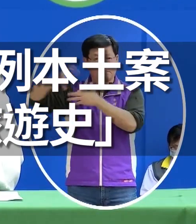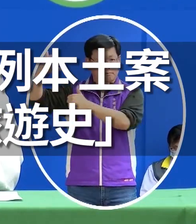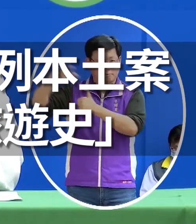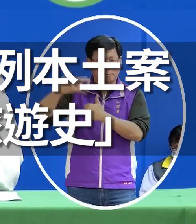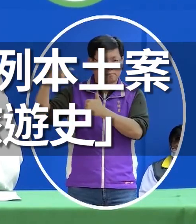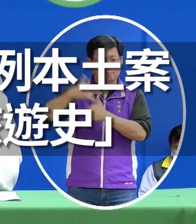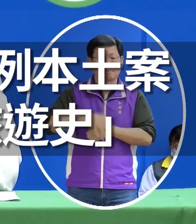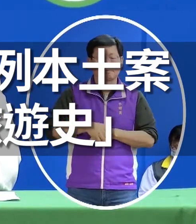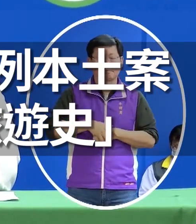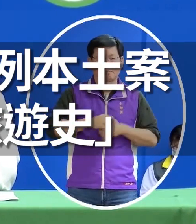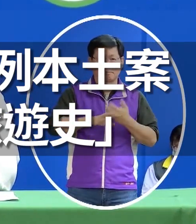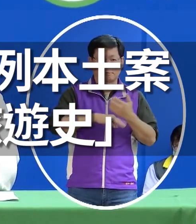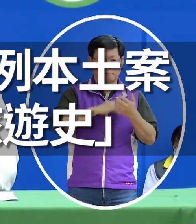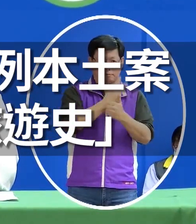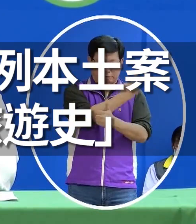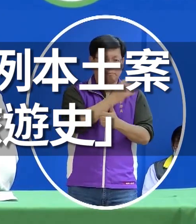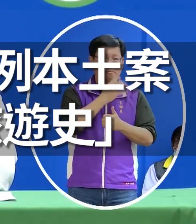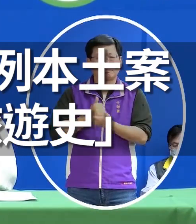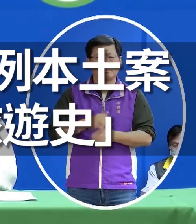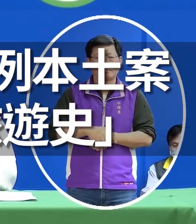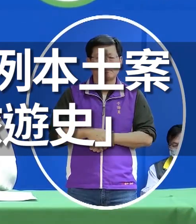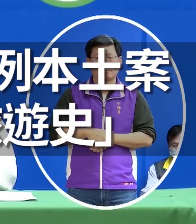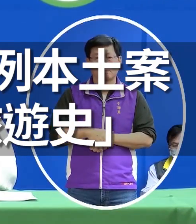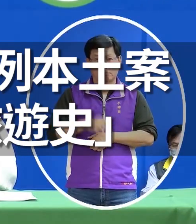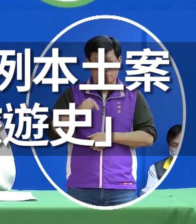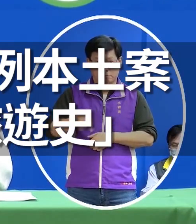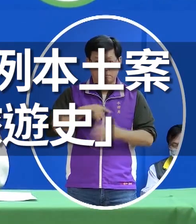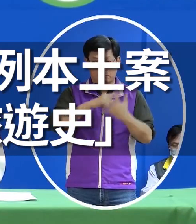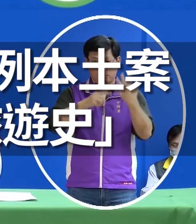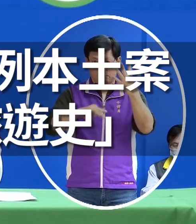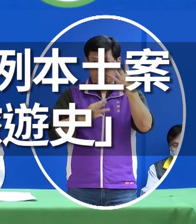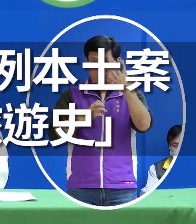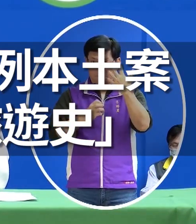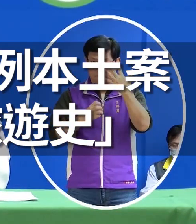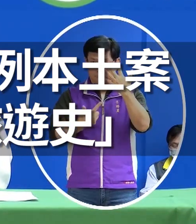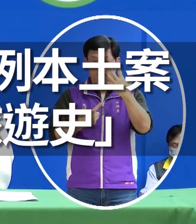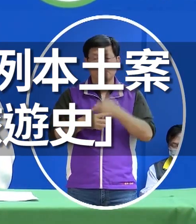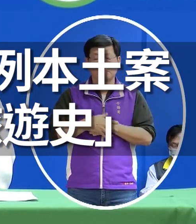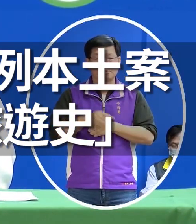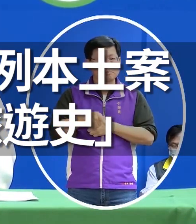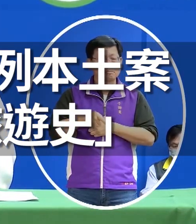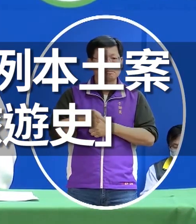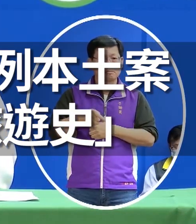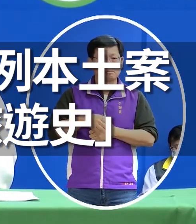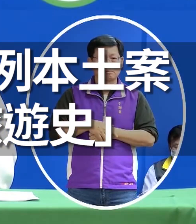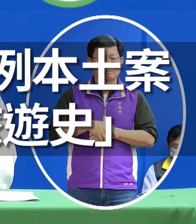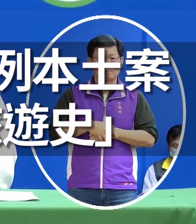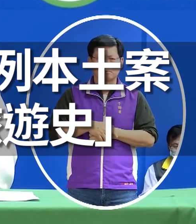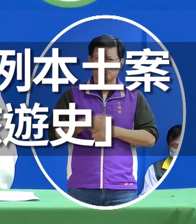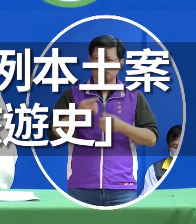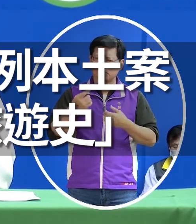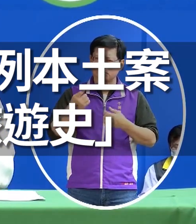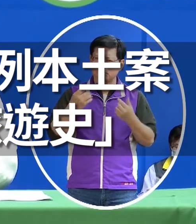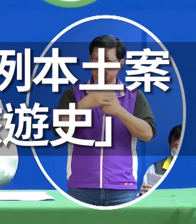入，那2例为本土。那这个案例336，336是一位，应该